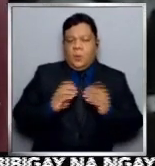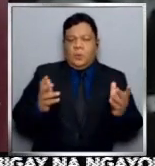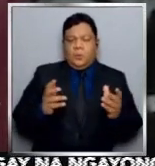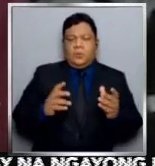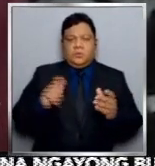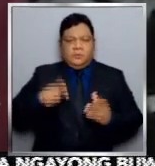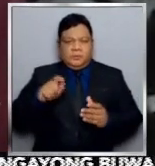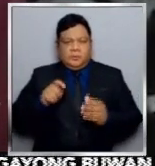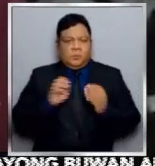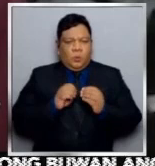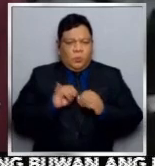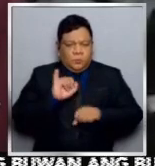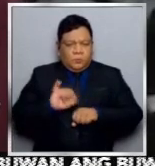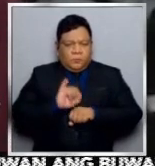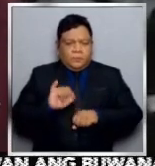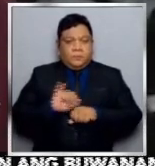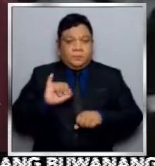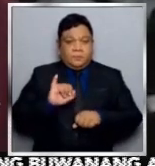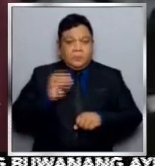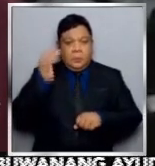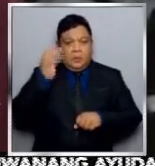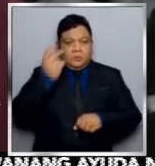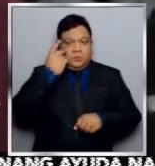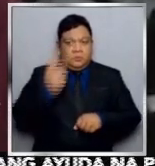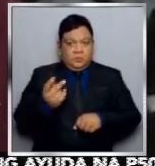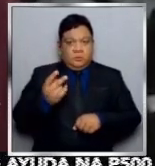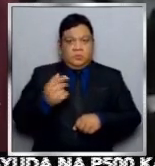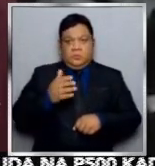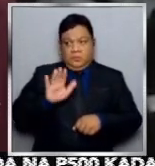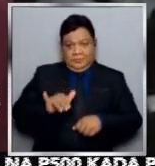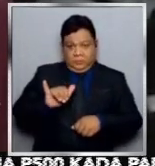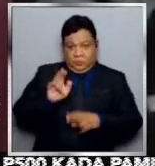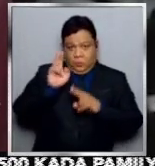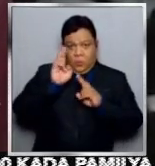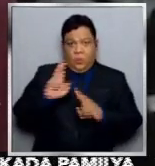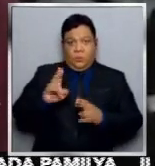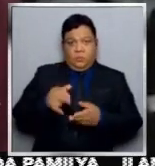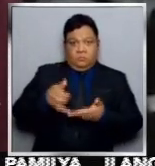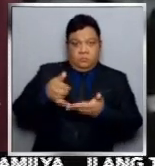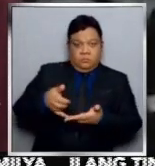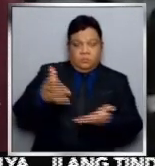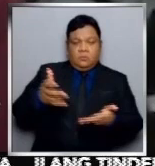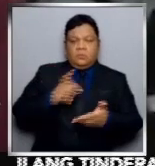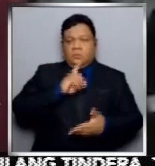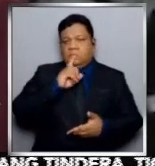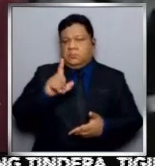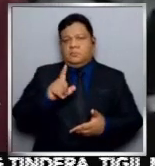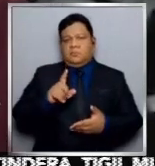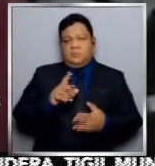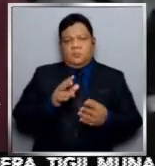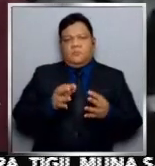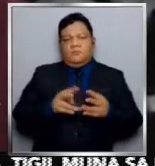magsipag pa. Kasi makikita nila na itong ganitong karangalan ay isang patunay na napaka makabuluhan